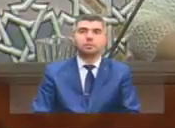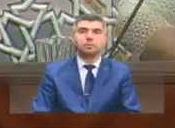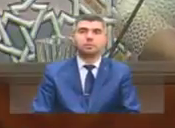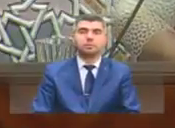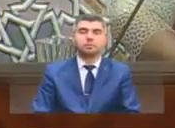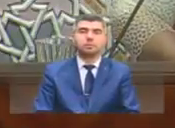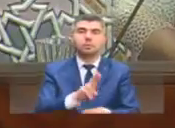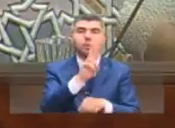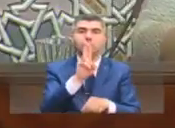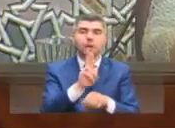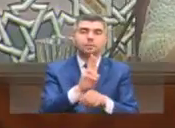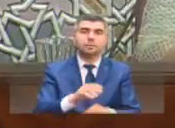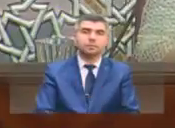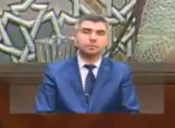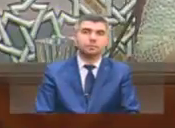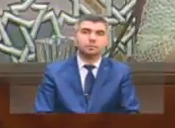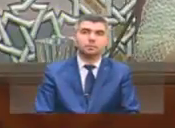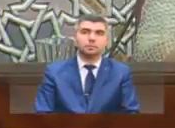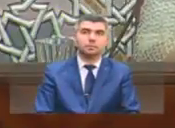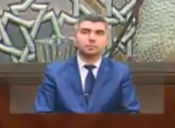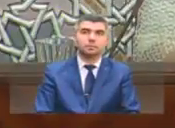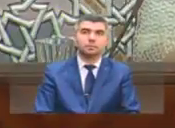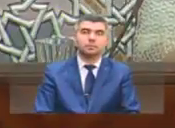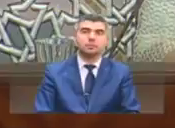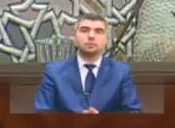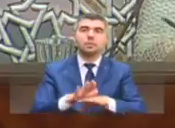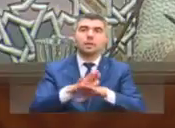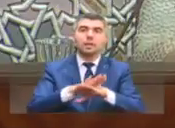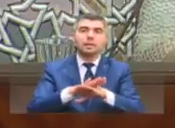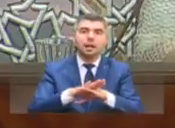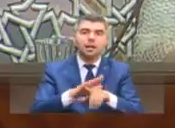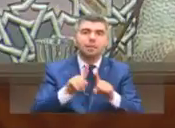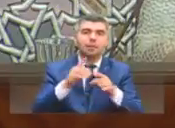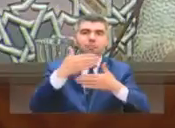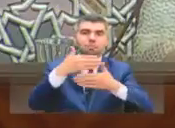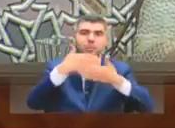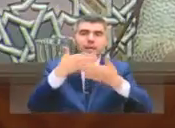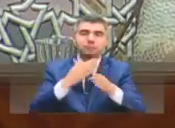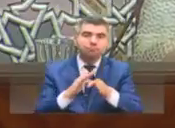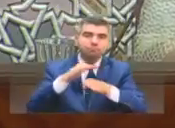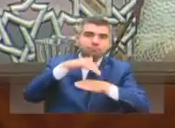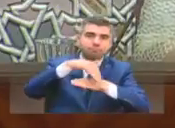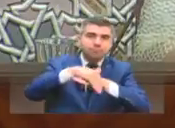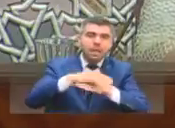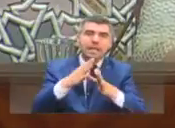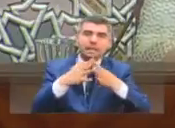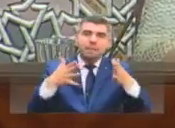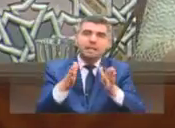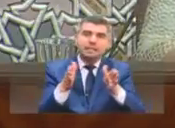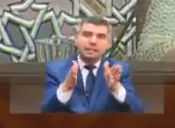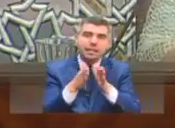إلى السؤال الموالي عن سياسة إنجاز السدود الصغرى والمتوسطة ببعض أقاليم وجهات